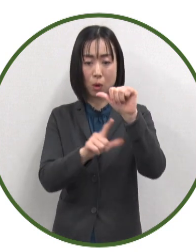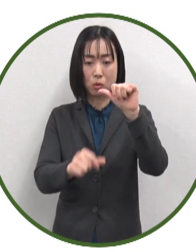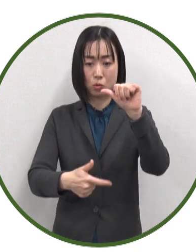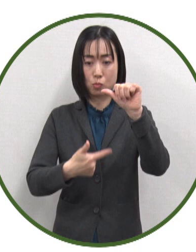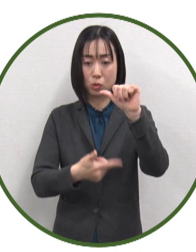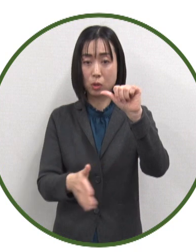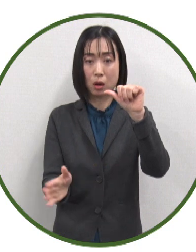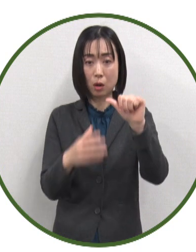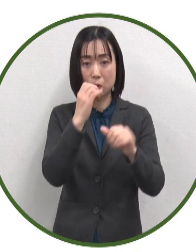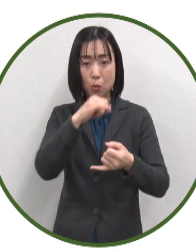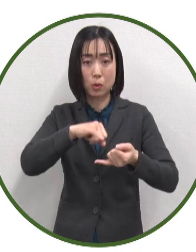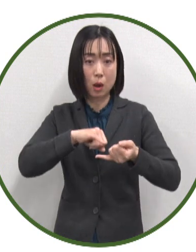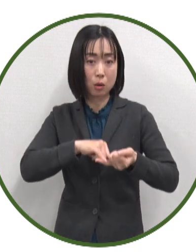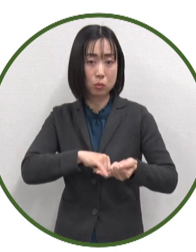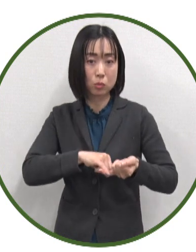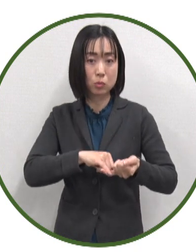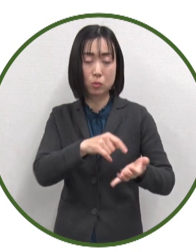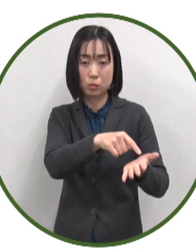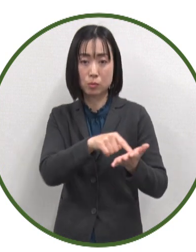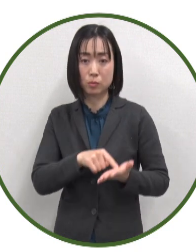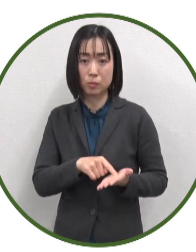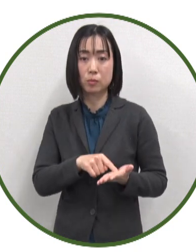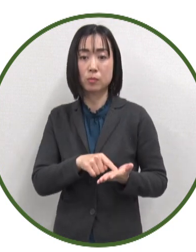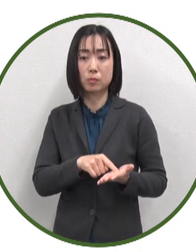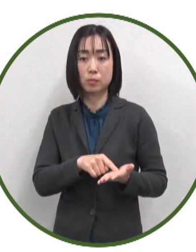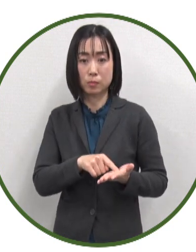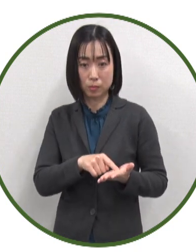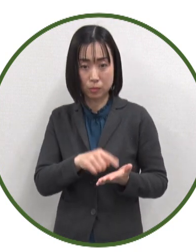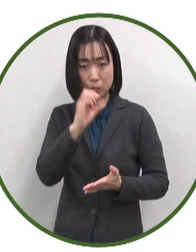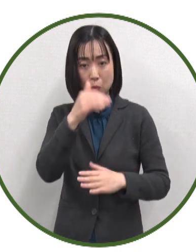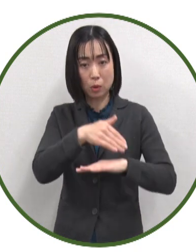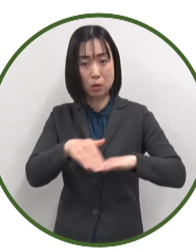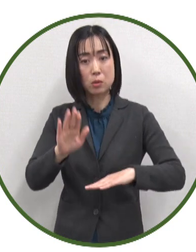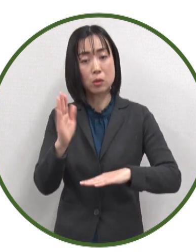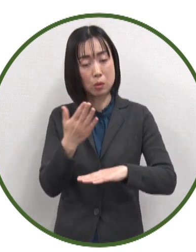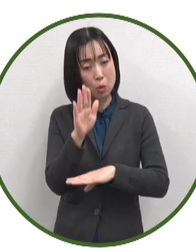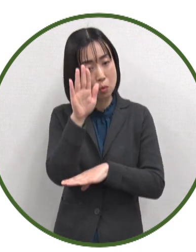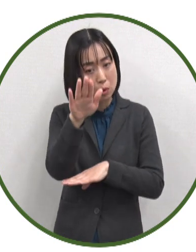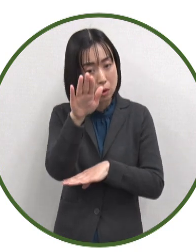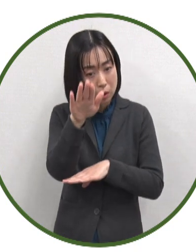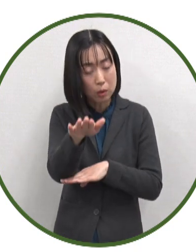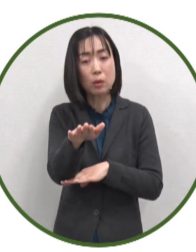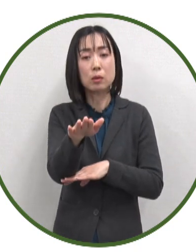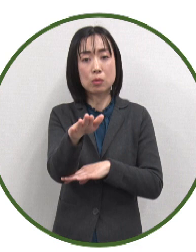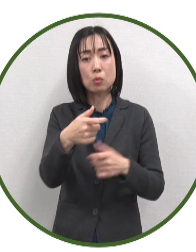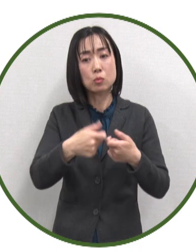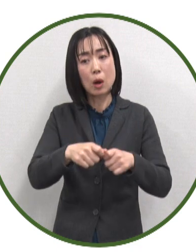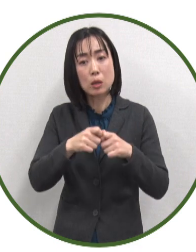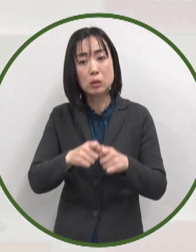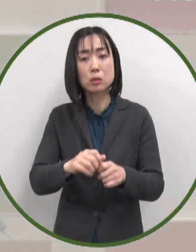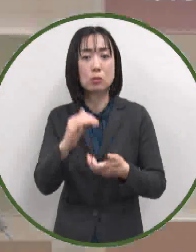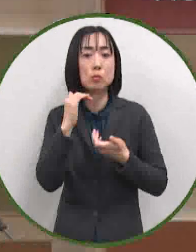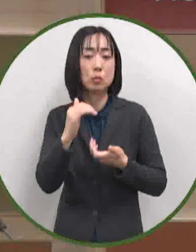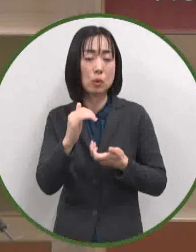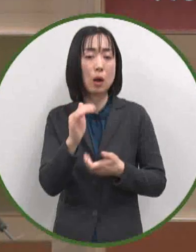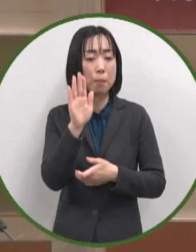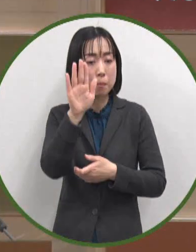タートしますが、具体的な内容については追って発表したいと考えています。